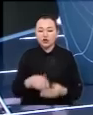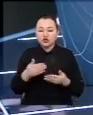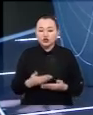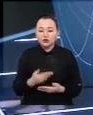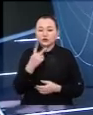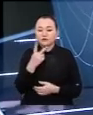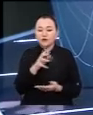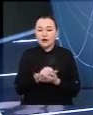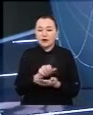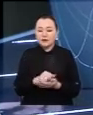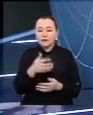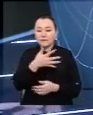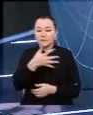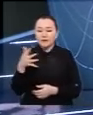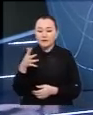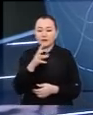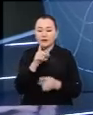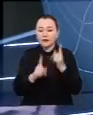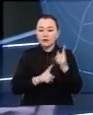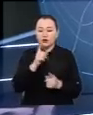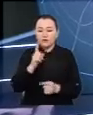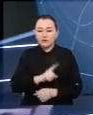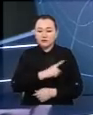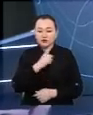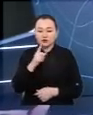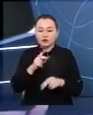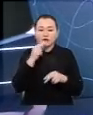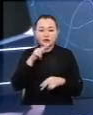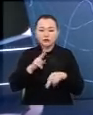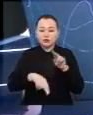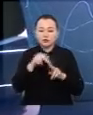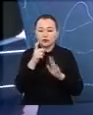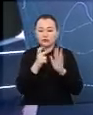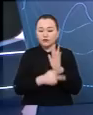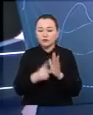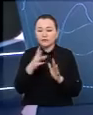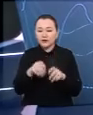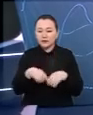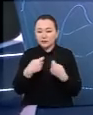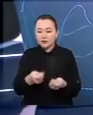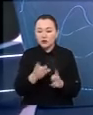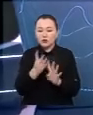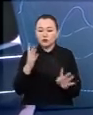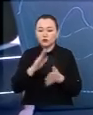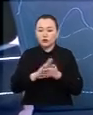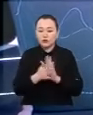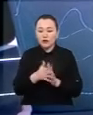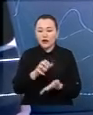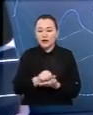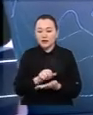Жители двух арендных пятиэтажек в Темиртау возмущены качеством строительства. 180 квартир предоставили очередникам по договору